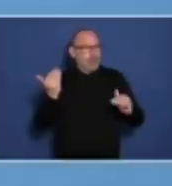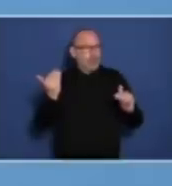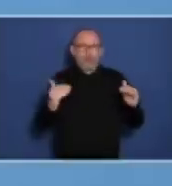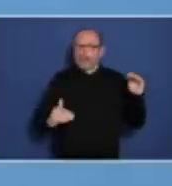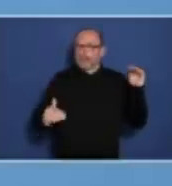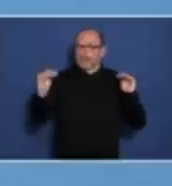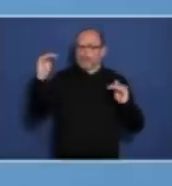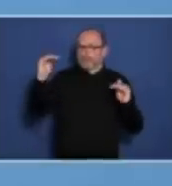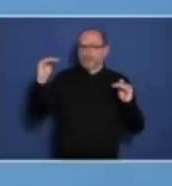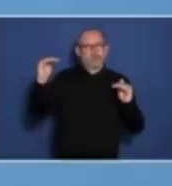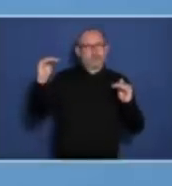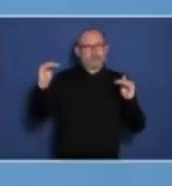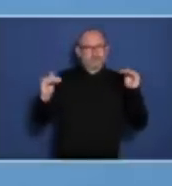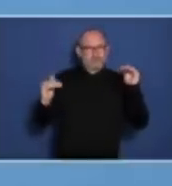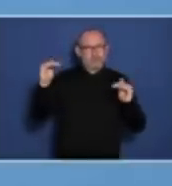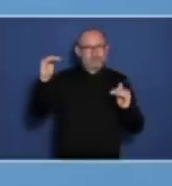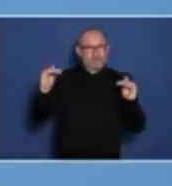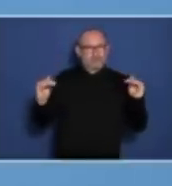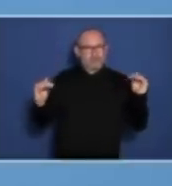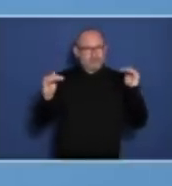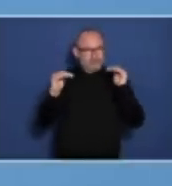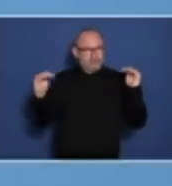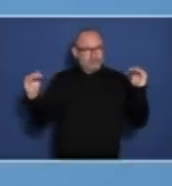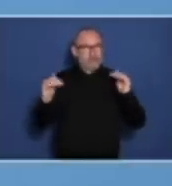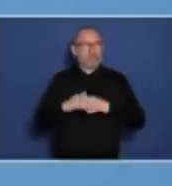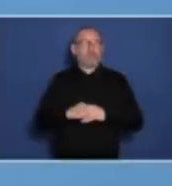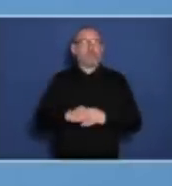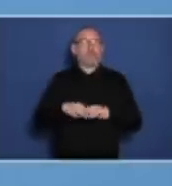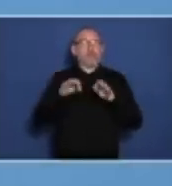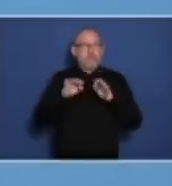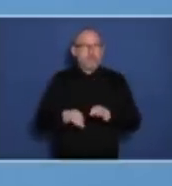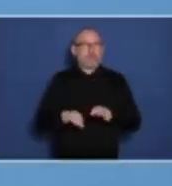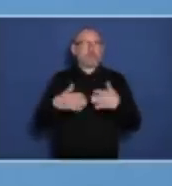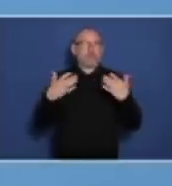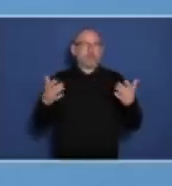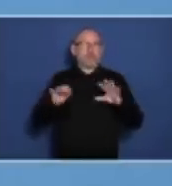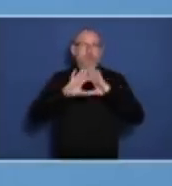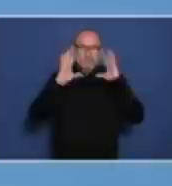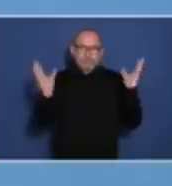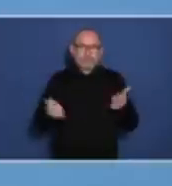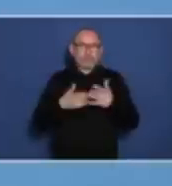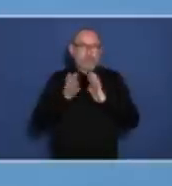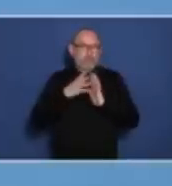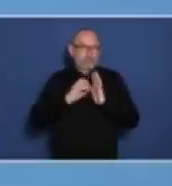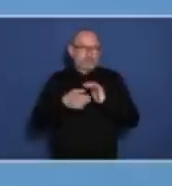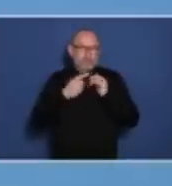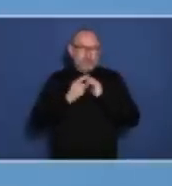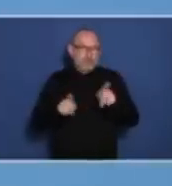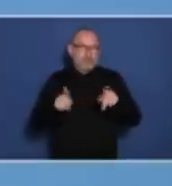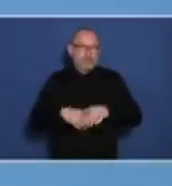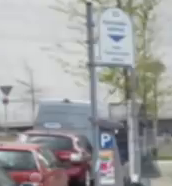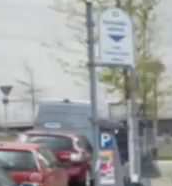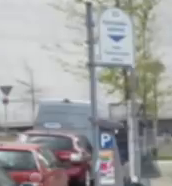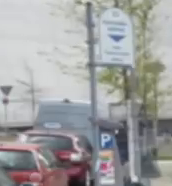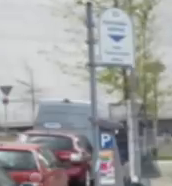gegenüberstehen. Das Ganze rundet dann das Bild ab und würde auch zu einer vollkommen anderen Schlussfolgerung führen.